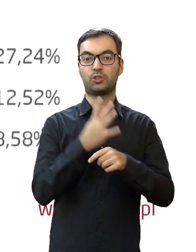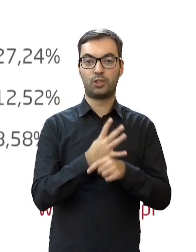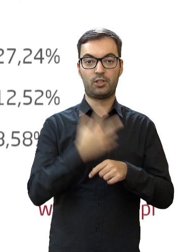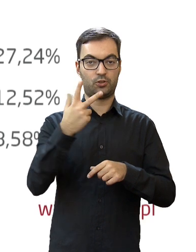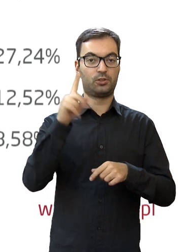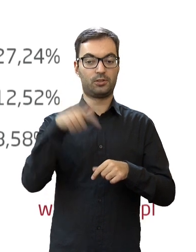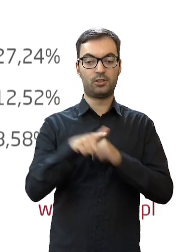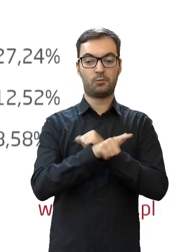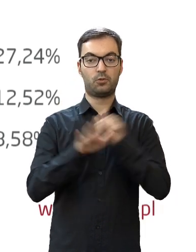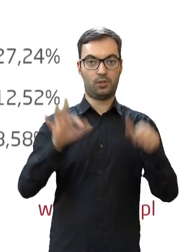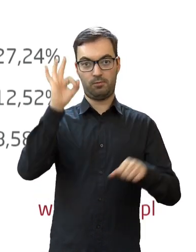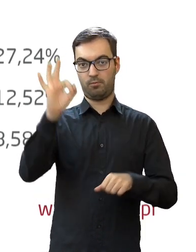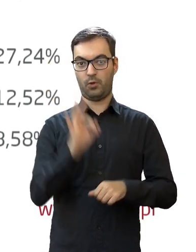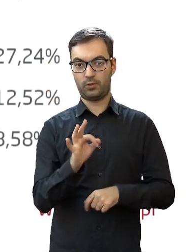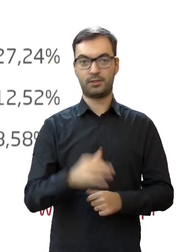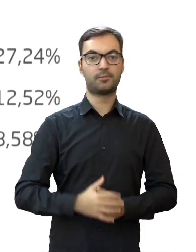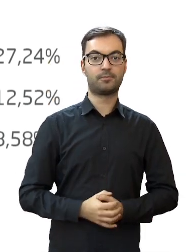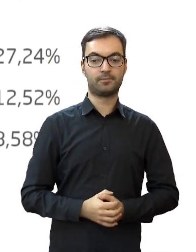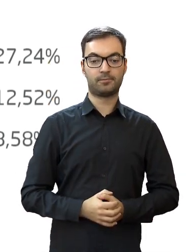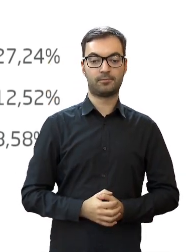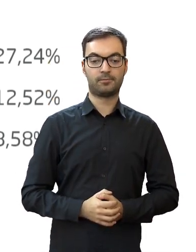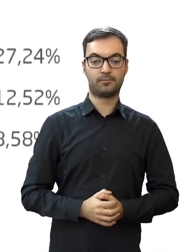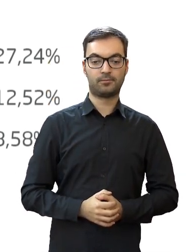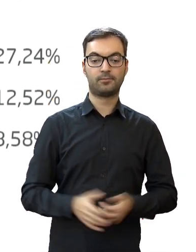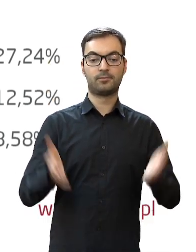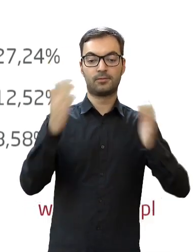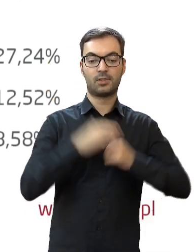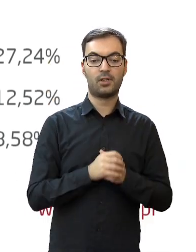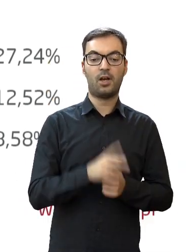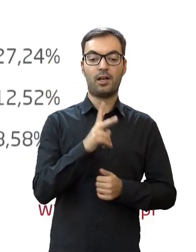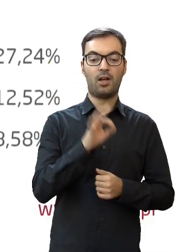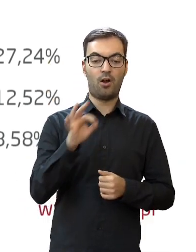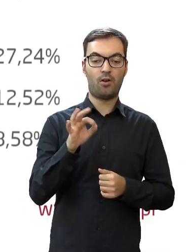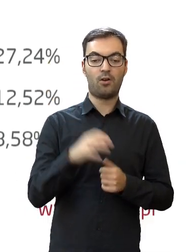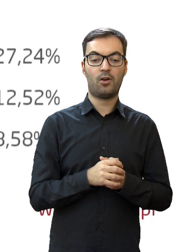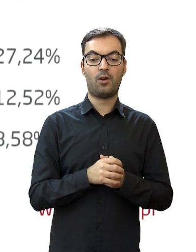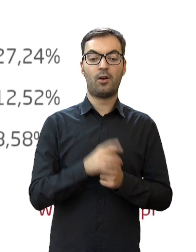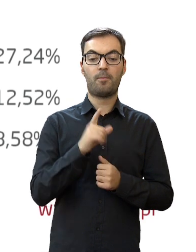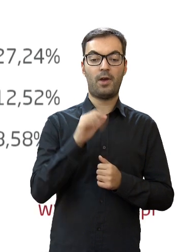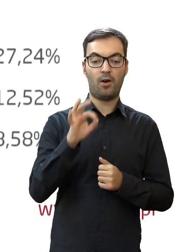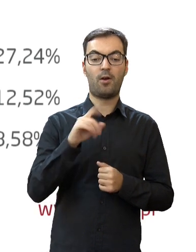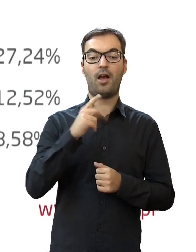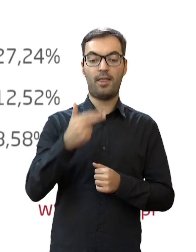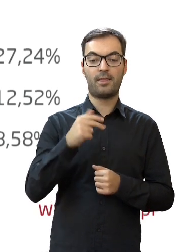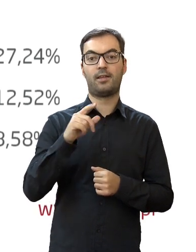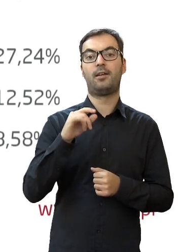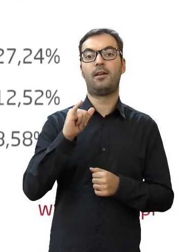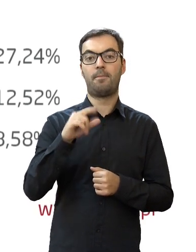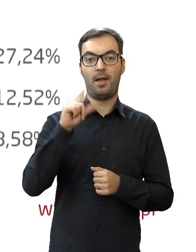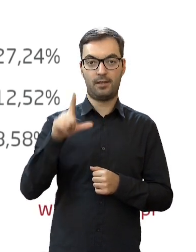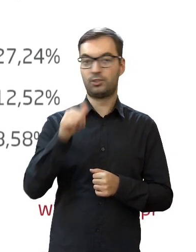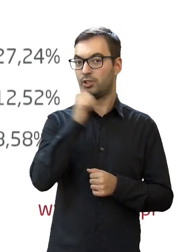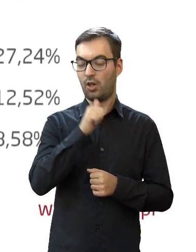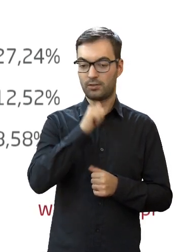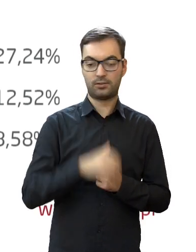,76%. Koalicyjny Komitet Wyborczy Koalicja Obywatelska PON i PL Zieloni